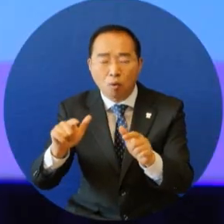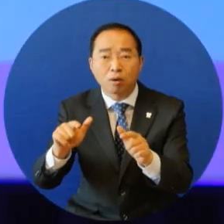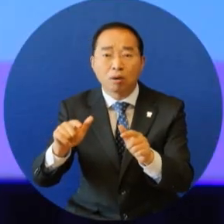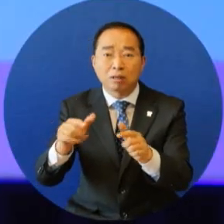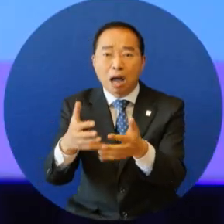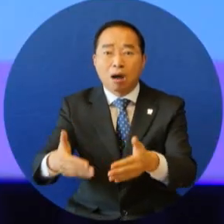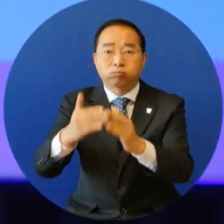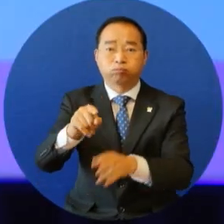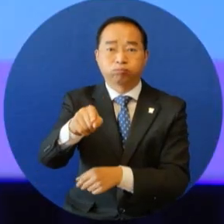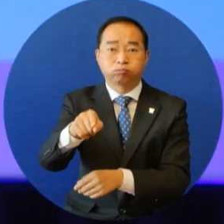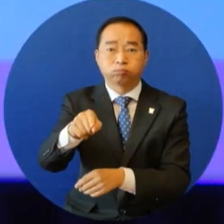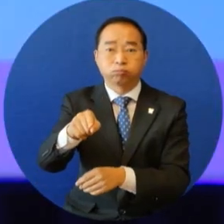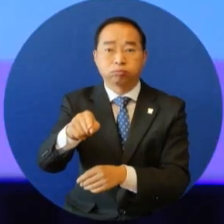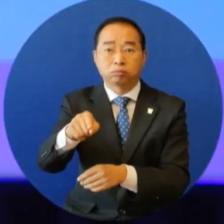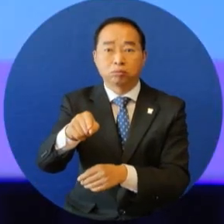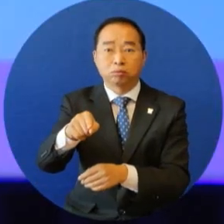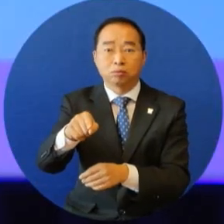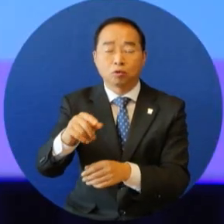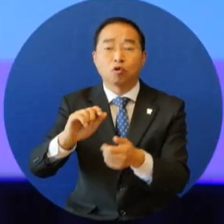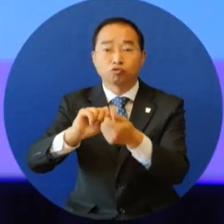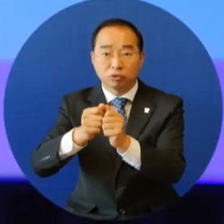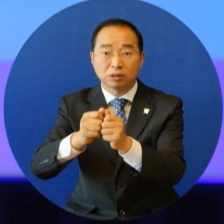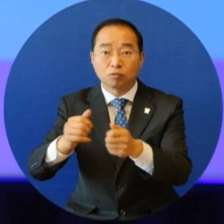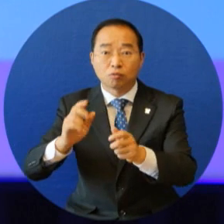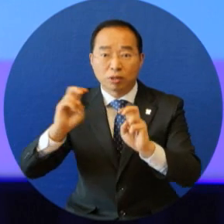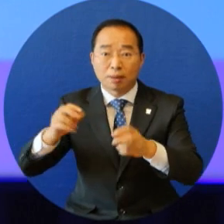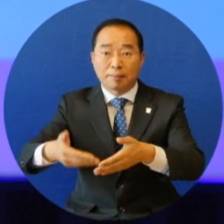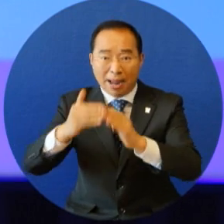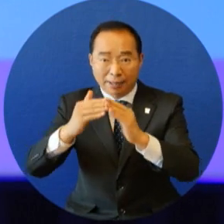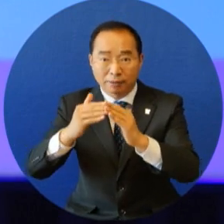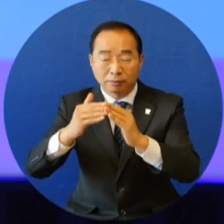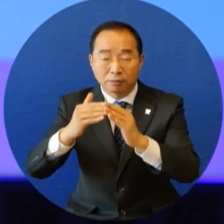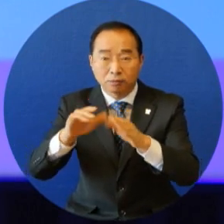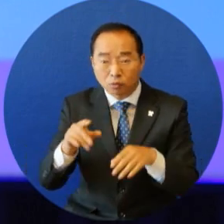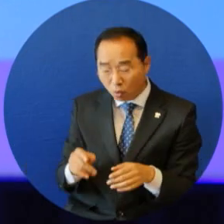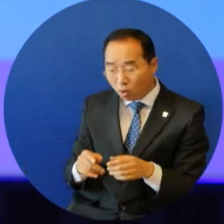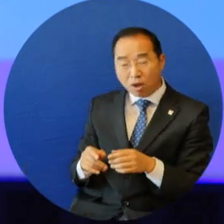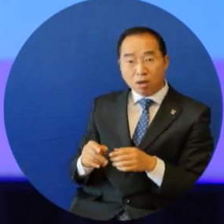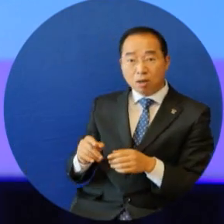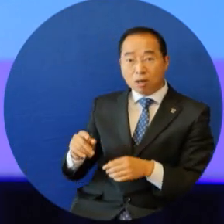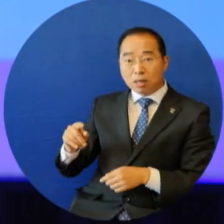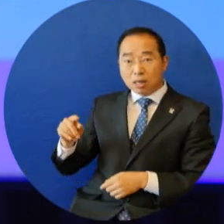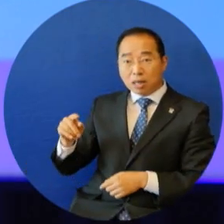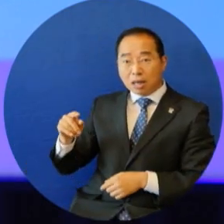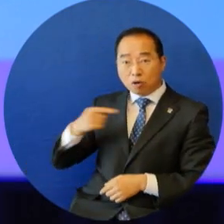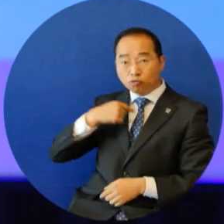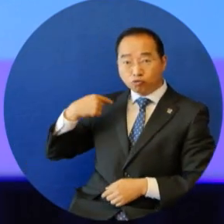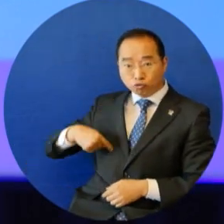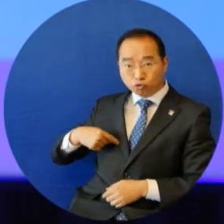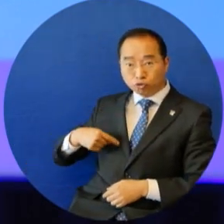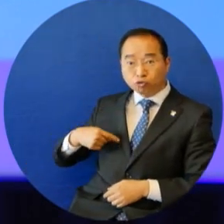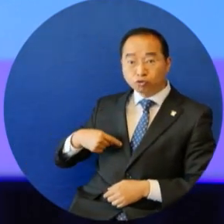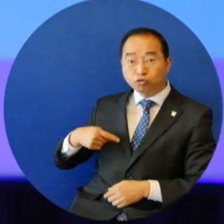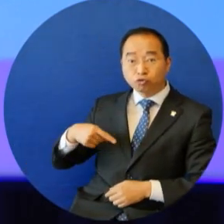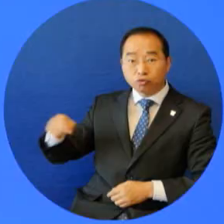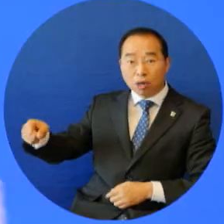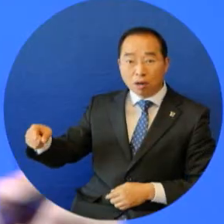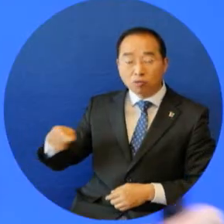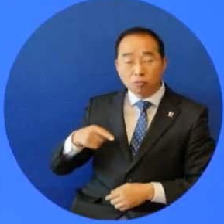선박이 떠나면 그 주식을 갖고 있는 사람들이 오랜 기간 참을 수 없는 사람들은 이걸 서로 바꾸기